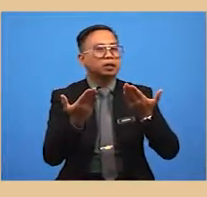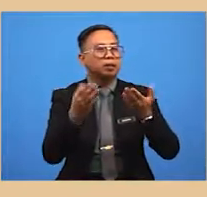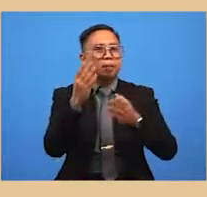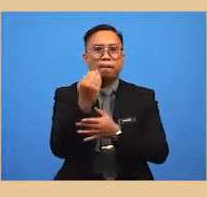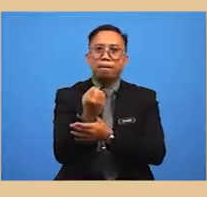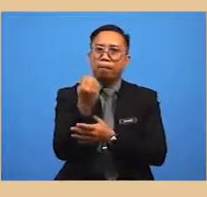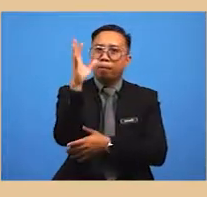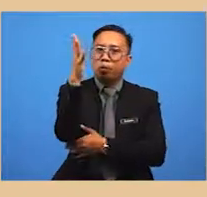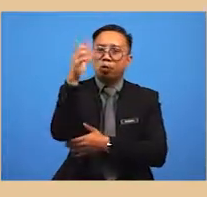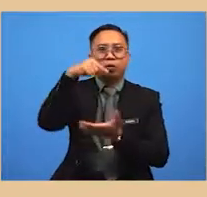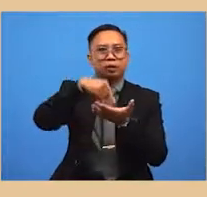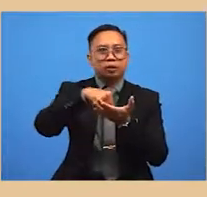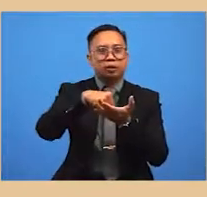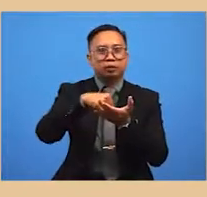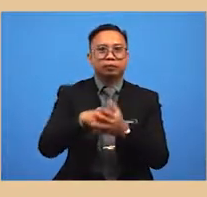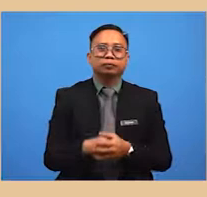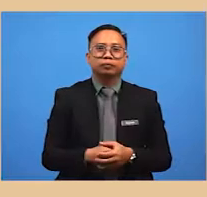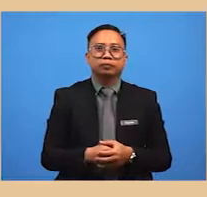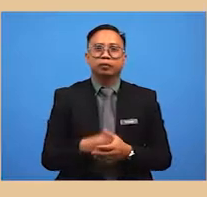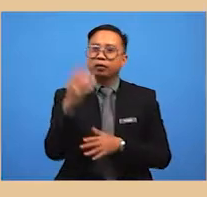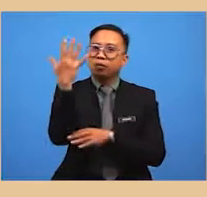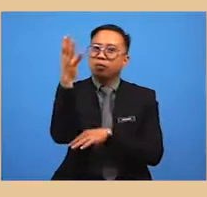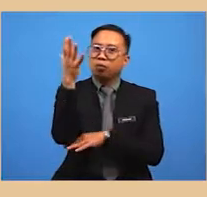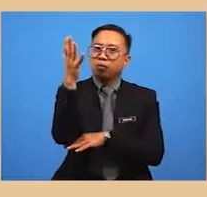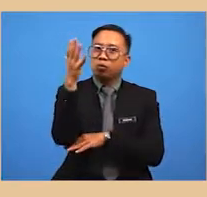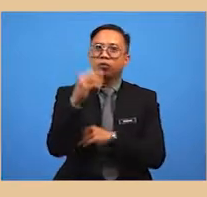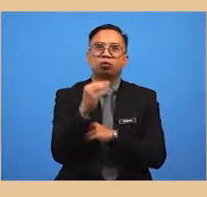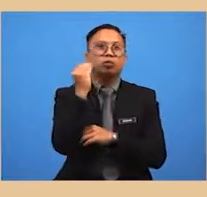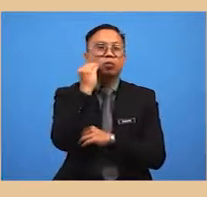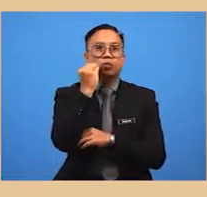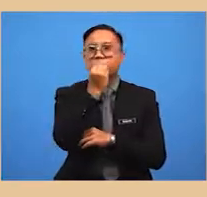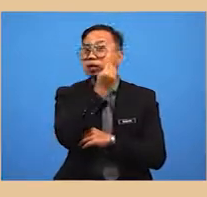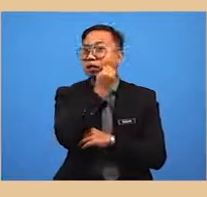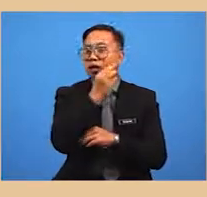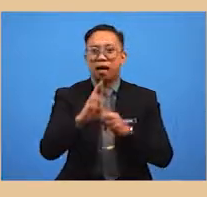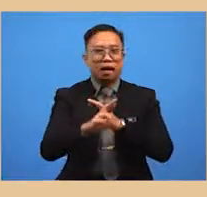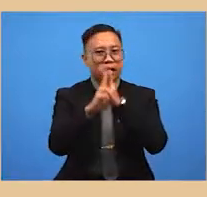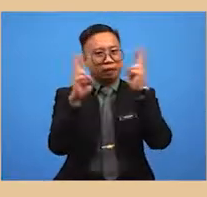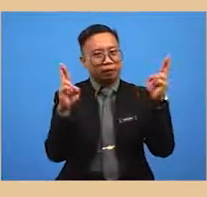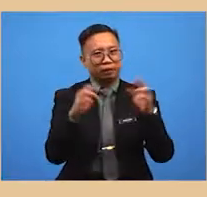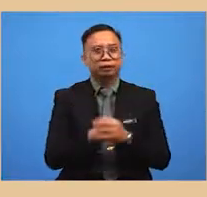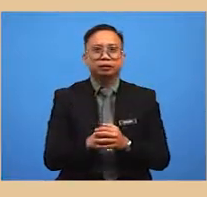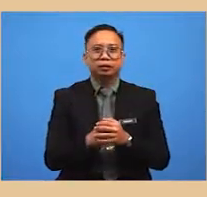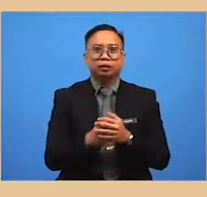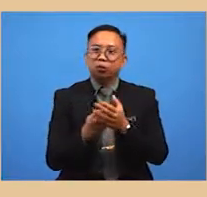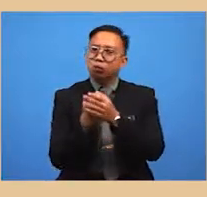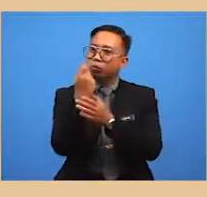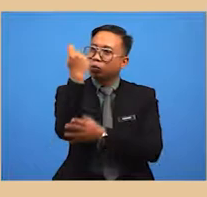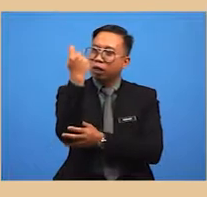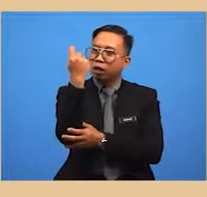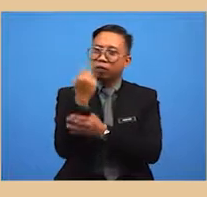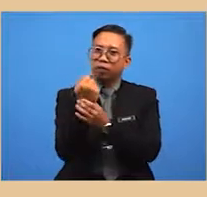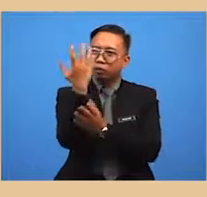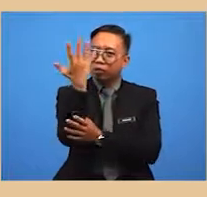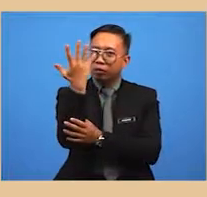ini? Pokok ini ialah pokok bunga raya. Tumbuhan berbunga